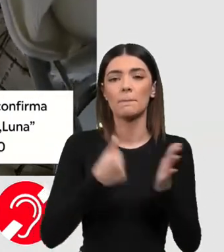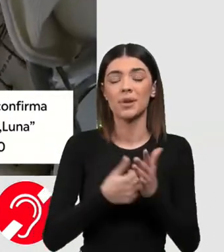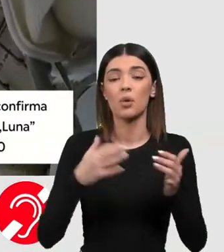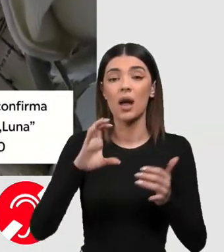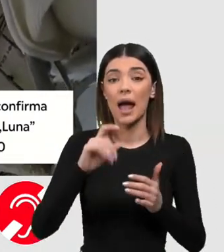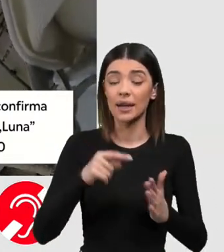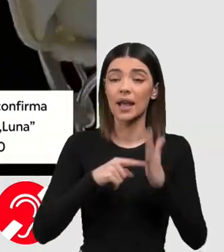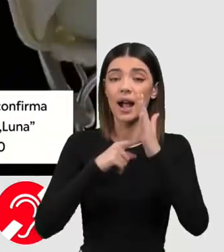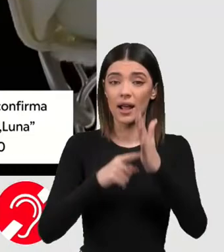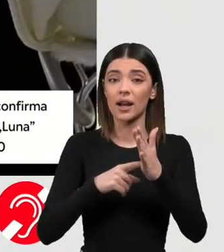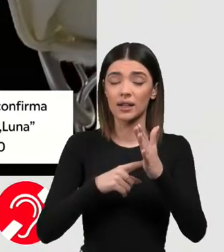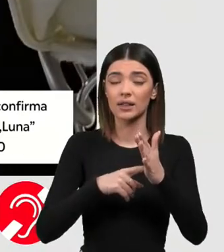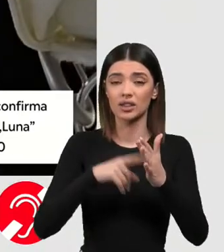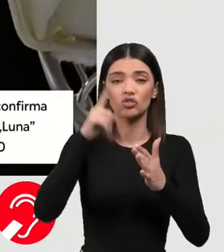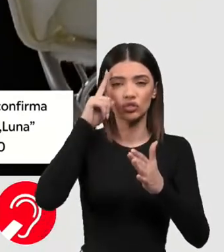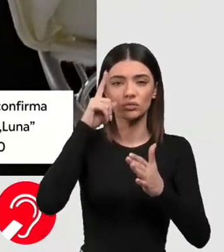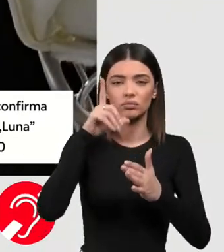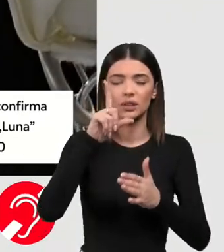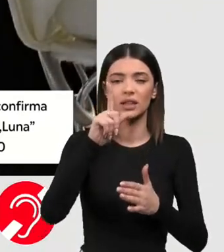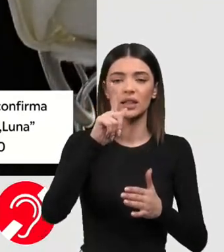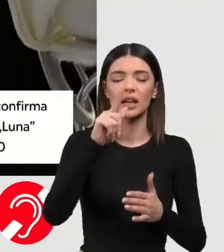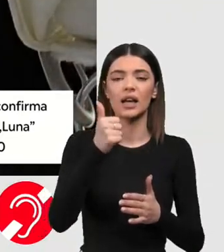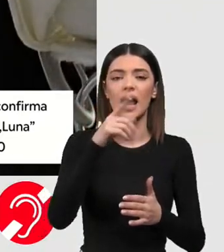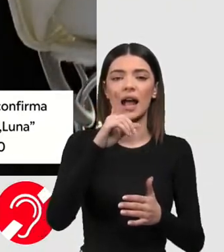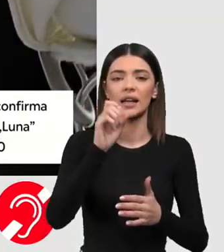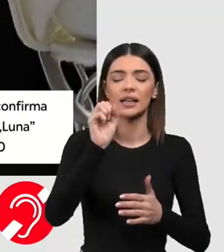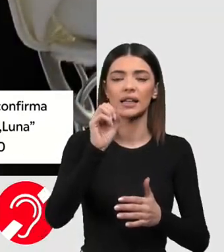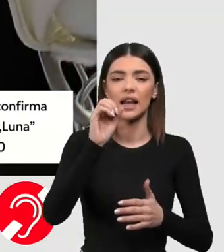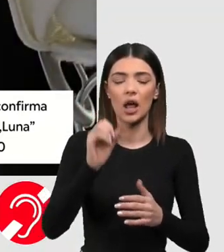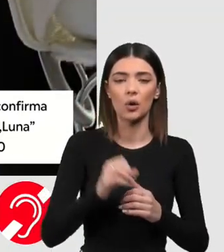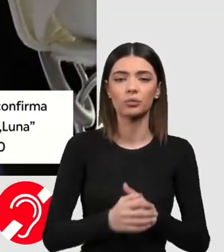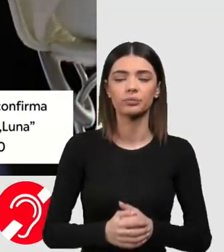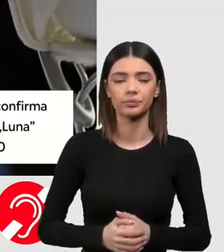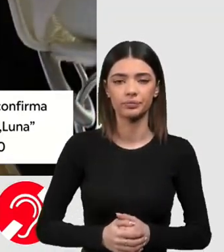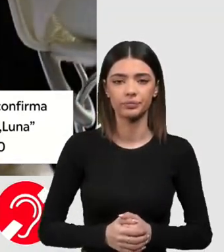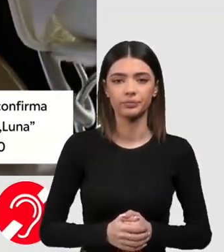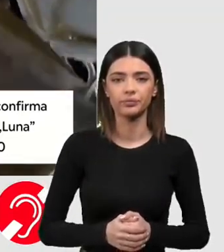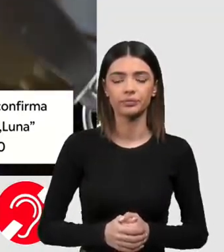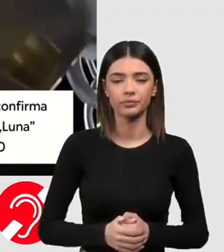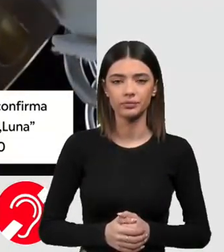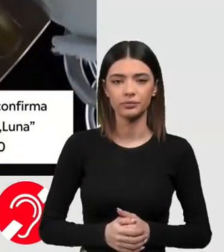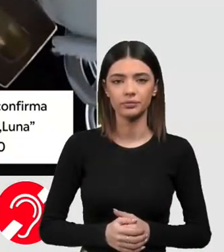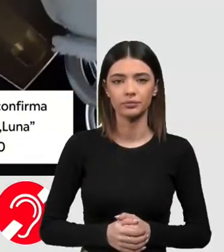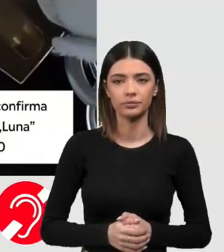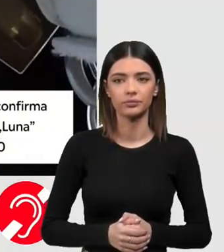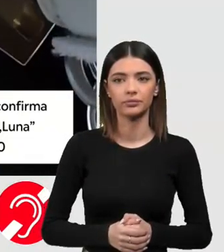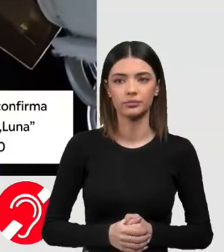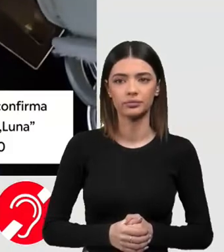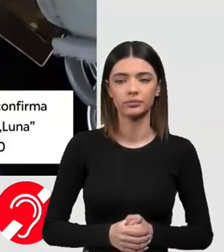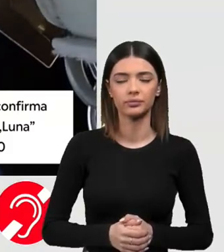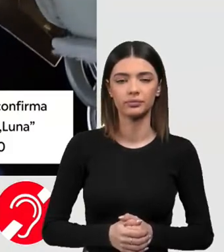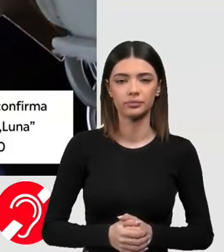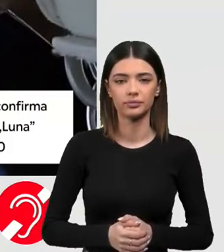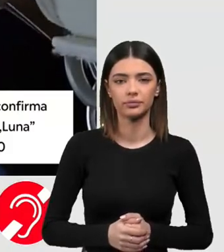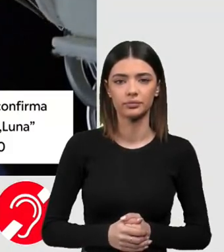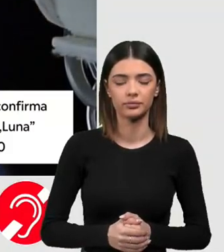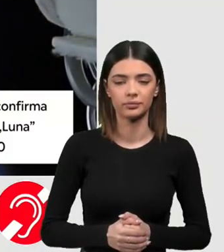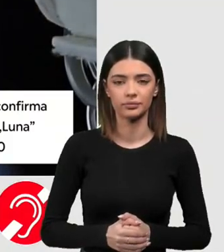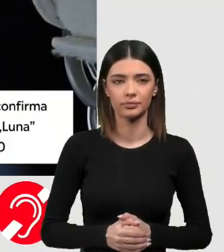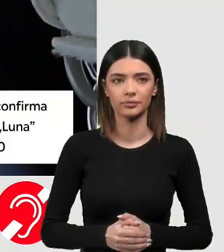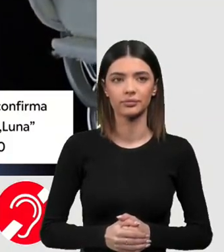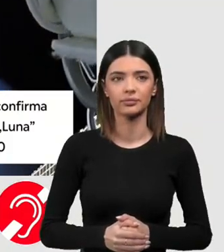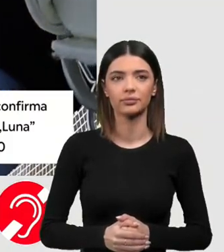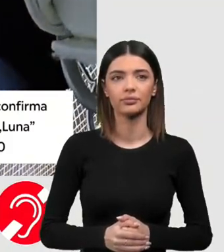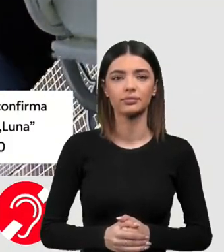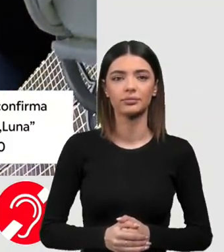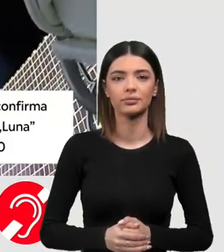demonstrarea teoriei heliocentrice ale lui Galileo. De-abia aștept să aflăm. Vă mulțumesc foarte mult pentru informații și pentru prezență.